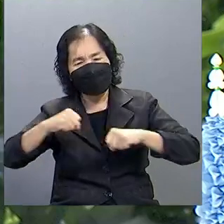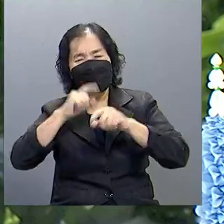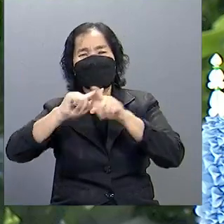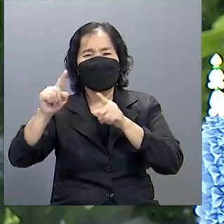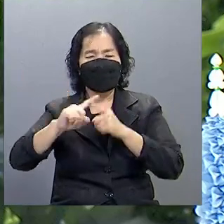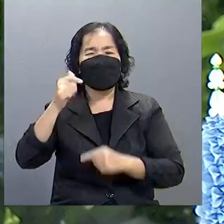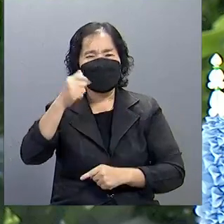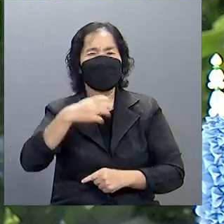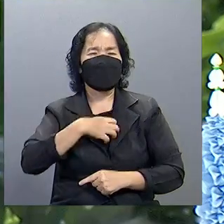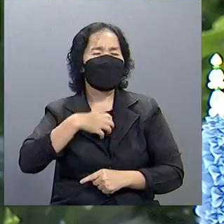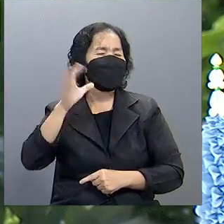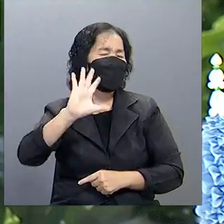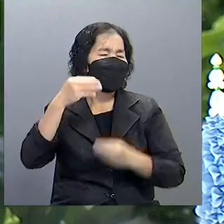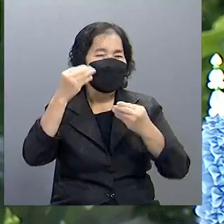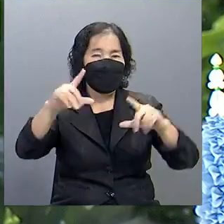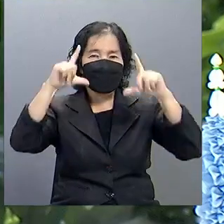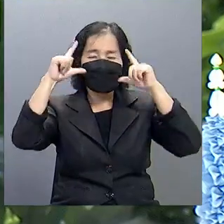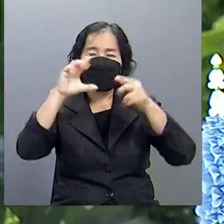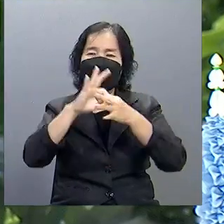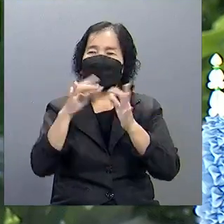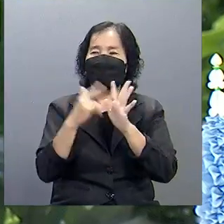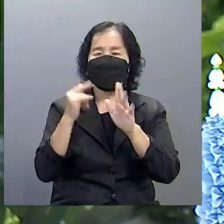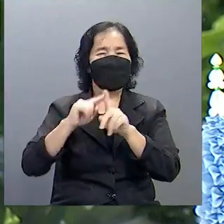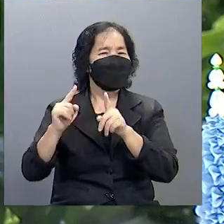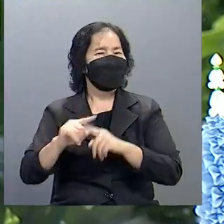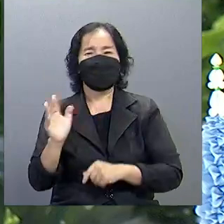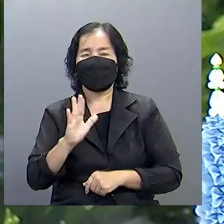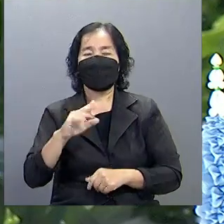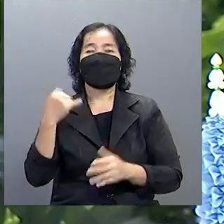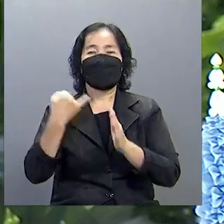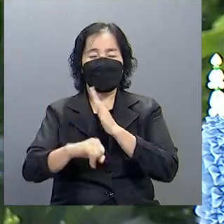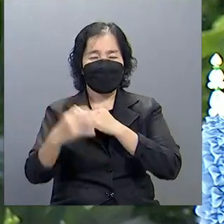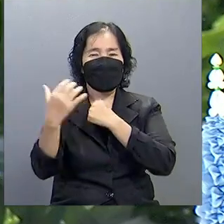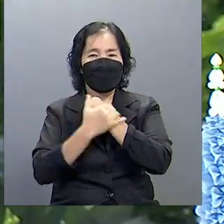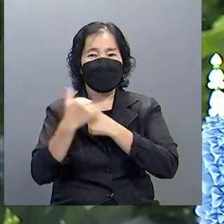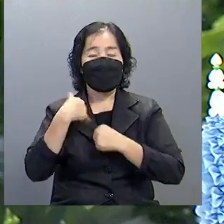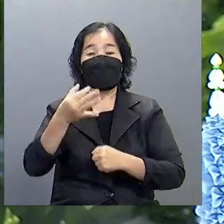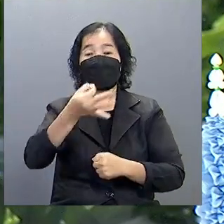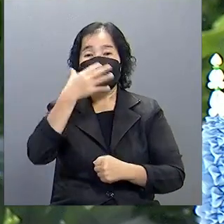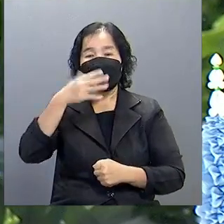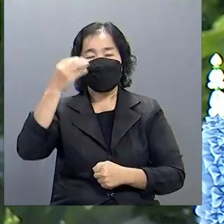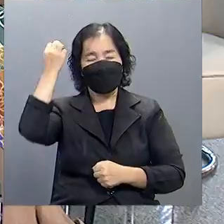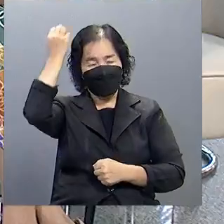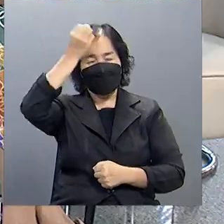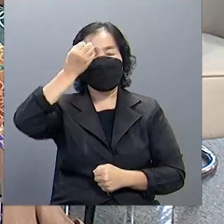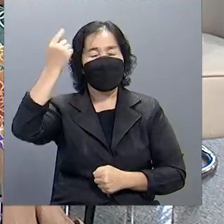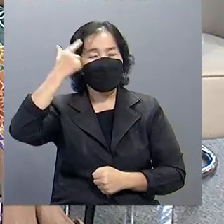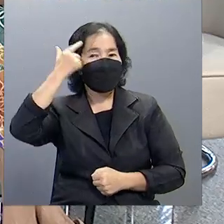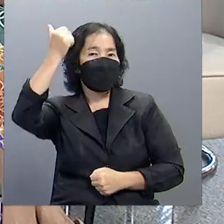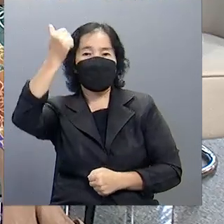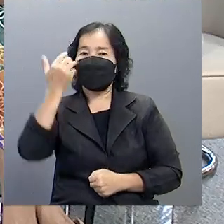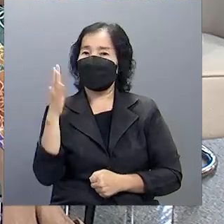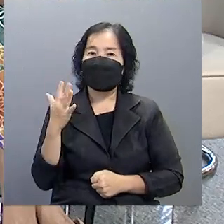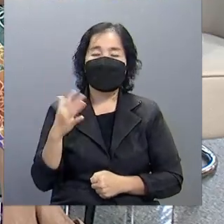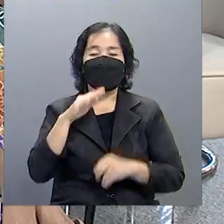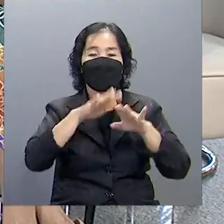ออกไปตกถ้ามันสะอาดแล้วมันจะขอโทษนะใช้น่าจะหลอนหลอนแล้วก็ไม่ฉลาดด้วยซึ่งอาจจะตายเป็นคนเดียวแล้วเด็กๆทำตามกัน